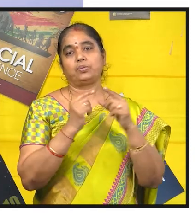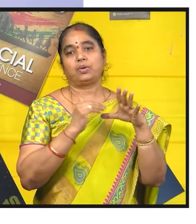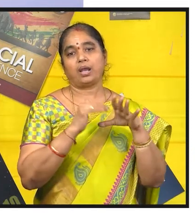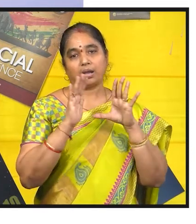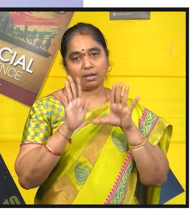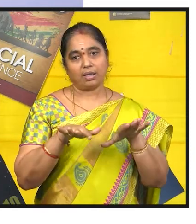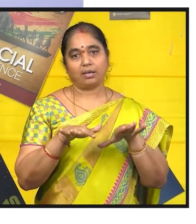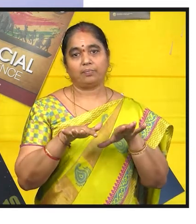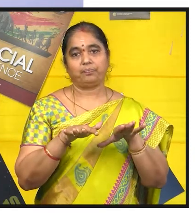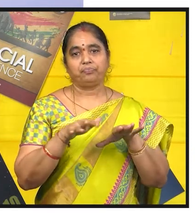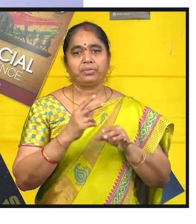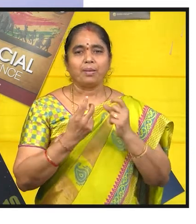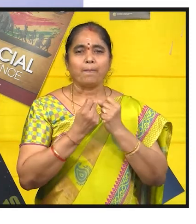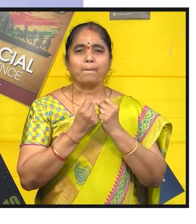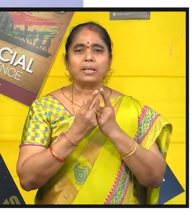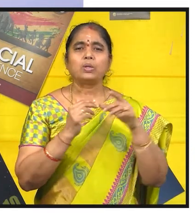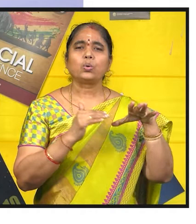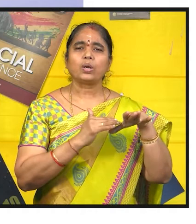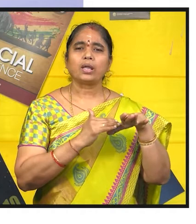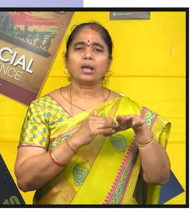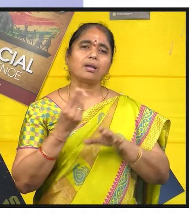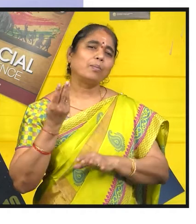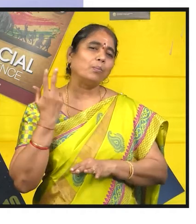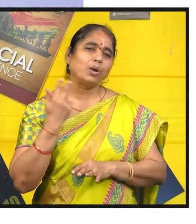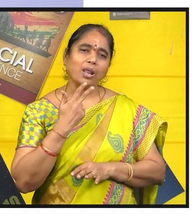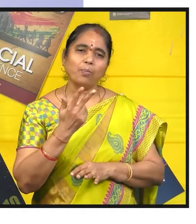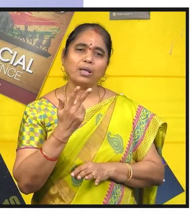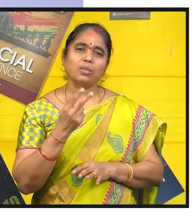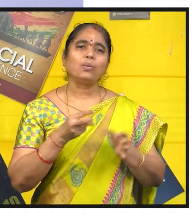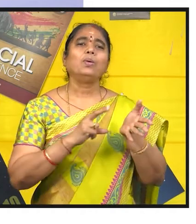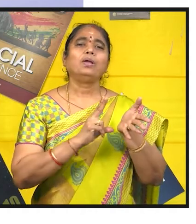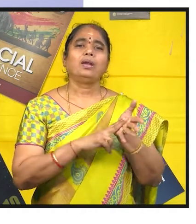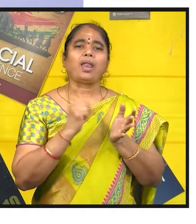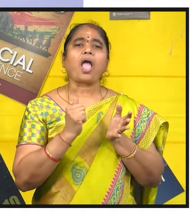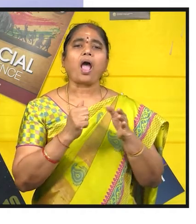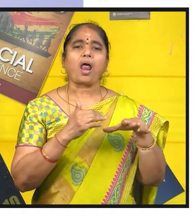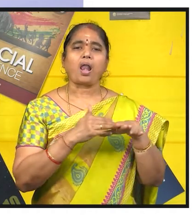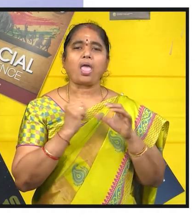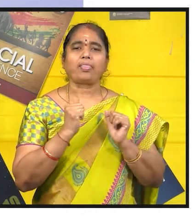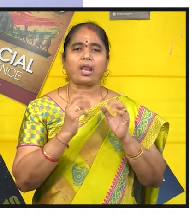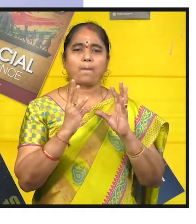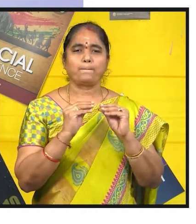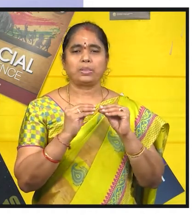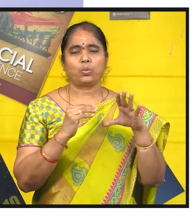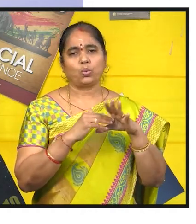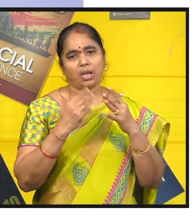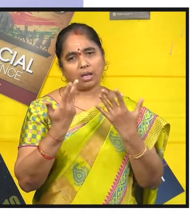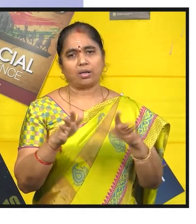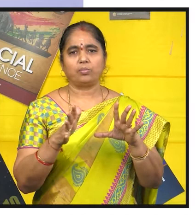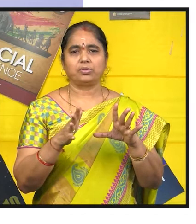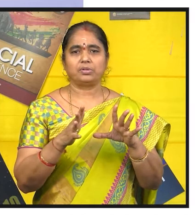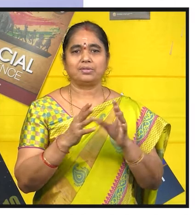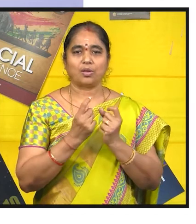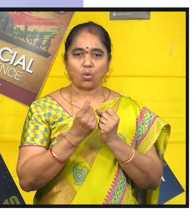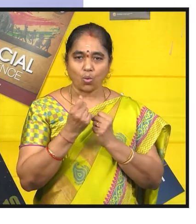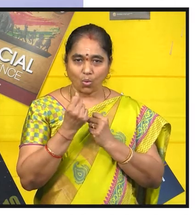பதினோரு எலக்ட்ரான்கள் இருக்கிறது. அப்போ இந்த பதினோரு எலக்ட்ரான்கள் இதற்கு முன்னாடி நம்ம பார்த்தோம் நியானில் எத்தனை எலக்ட்ரான் முடிஞ்சது, பத்து எலக்ட்ரான் முடிஞ்சது.